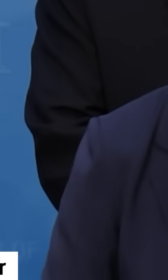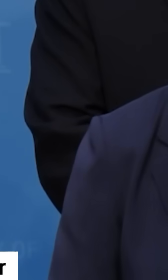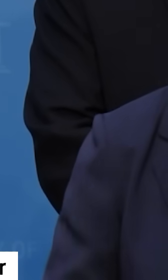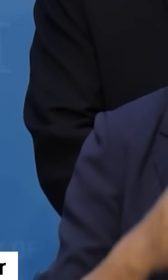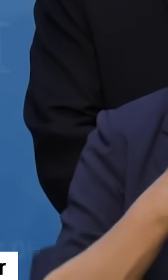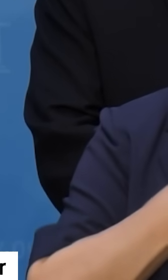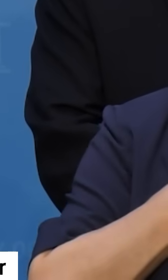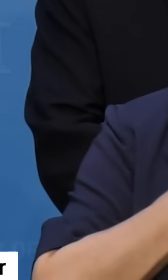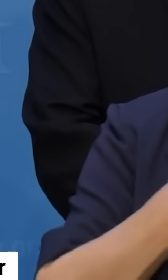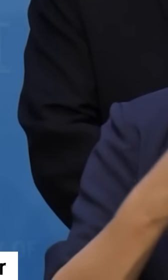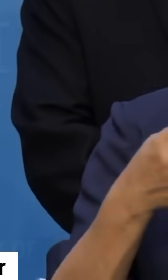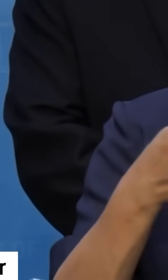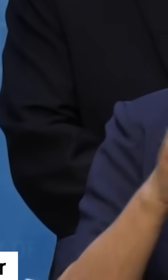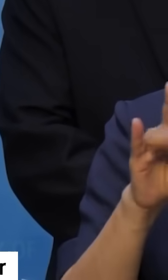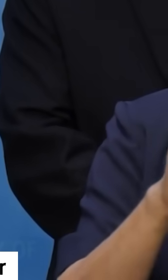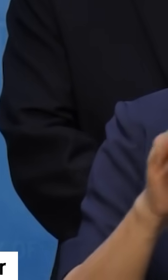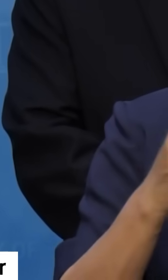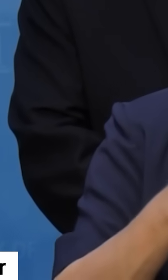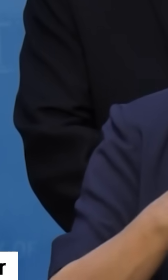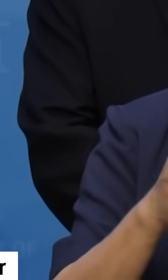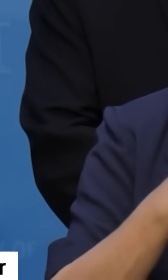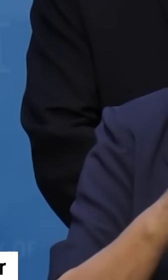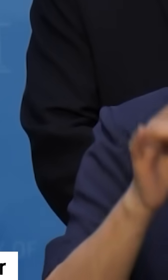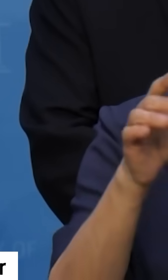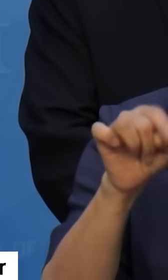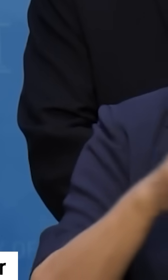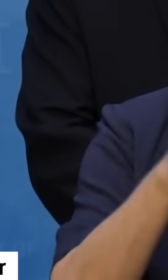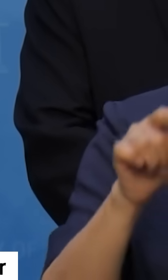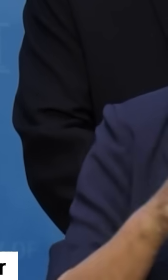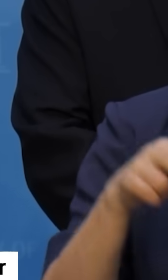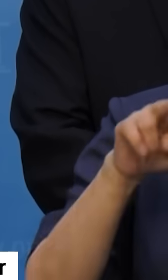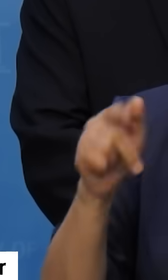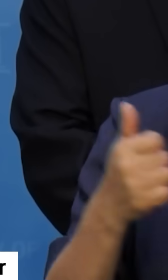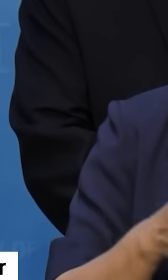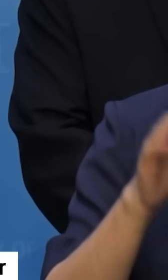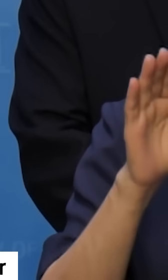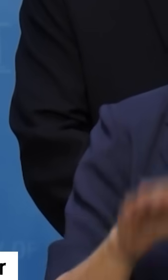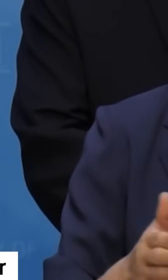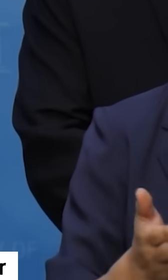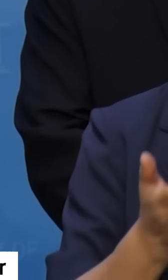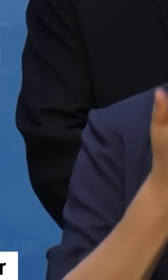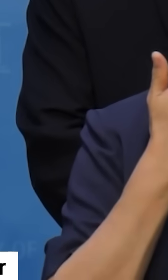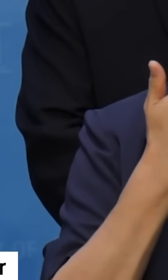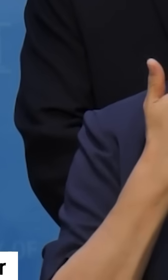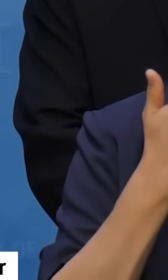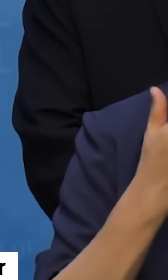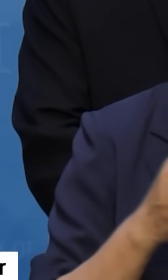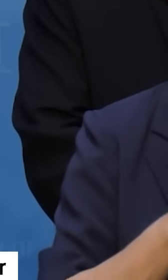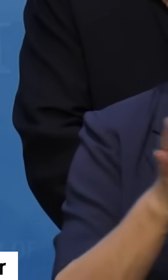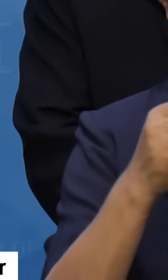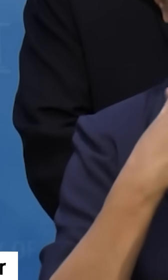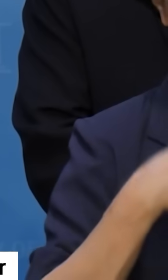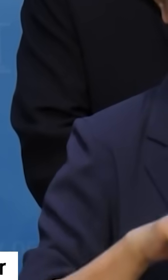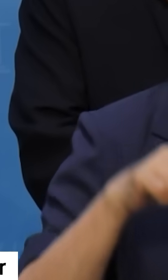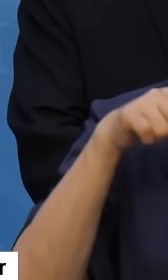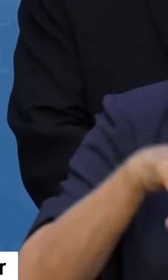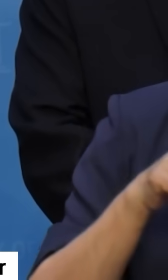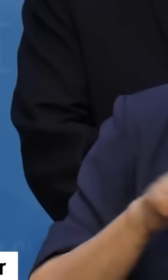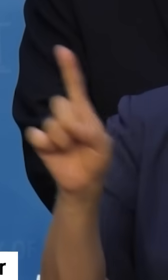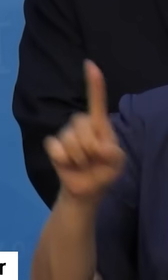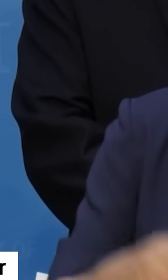저는 대방의 집을 운영하는 서희석입니다. 오늘 생계를 뒤로하고 이렇게 이 자리에 선